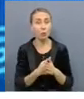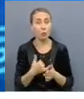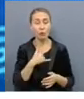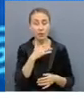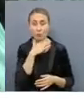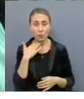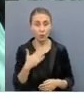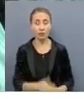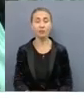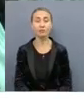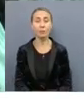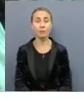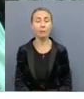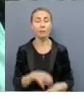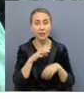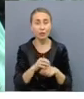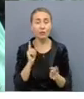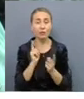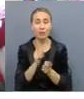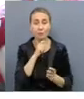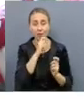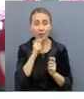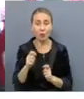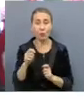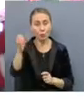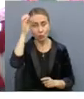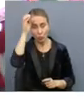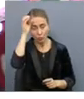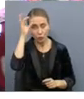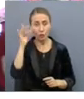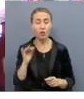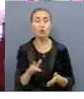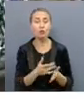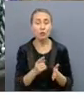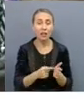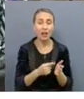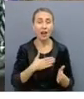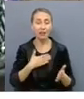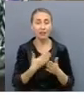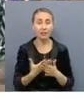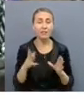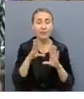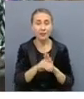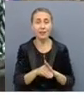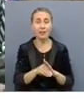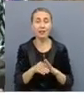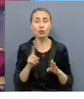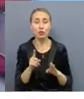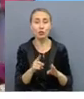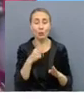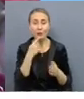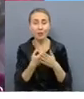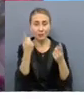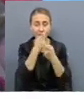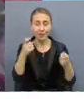множество. В ходе встречи были награждены ученые, журналисты и активисты, которые тоже вносят свою лепту в пропаганду государственного языка.